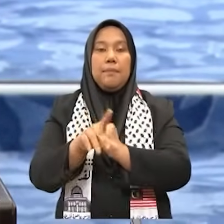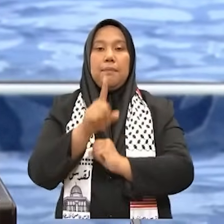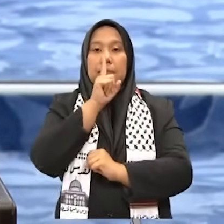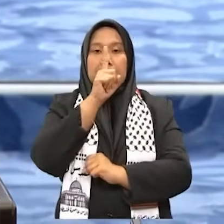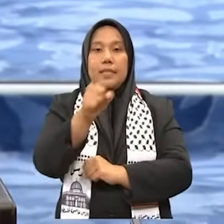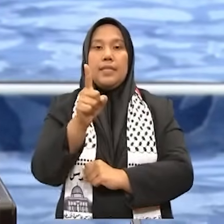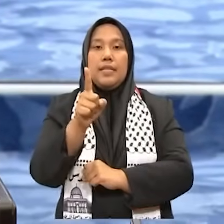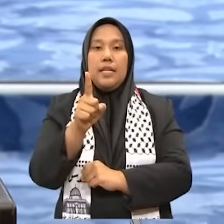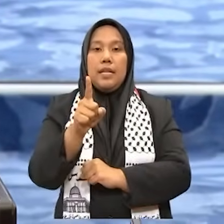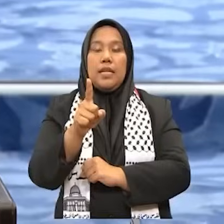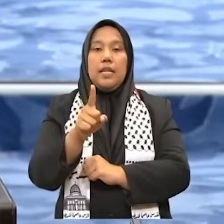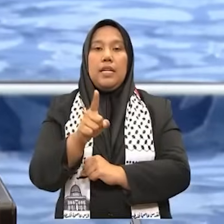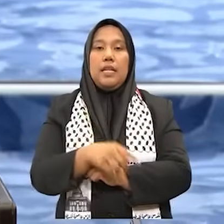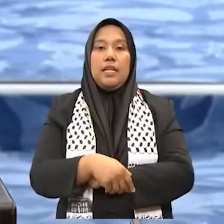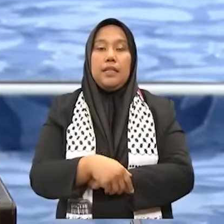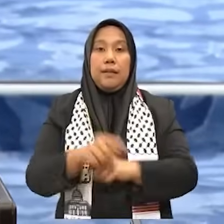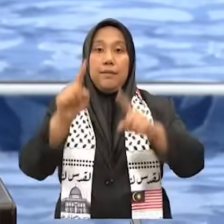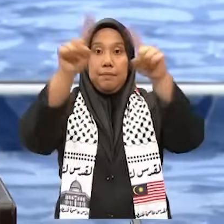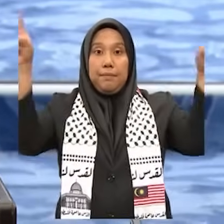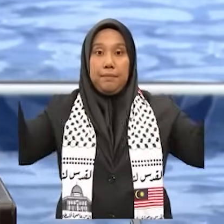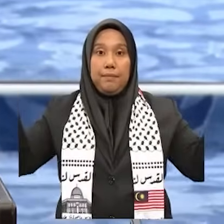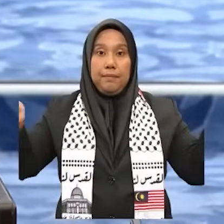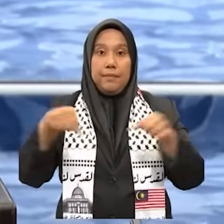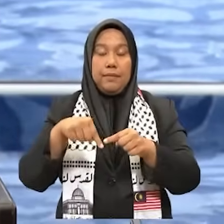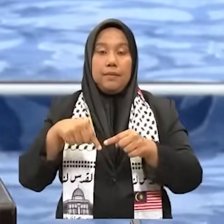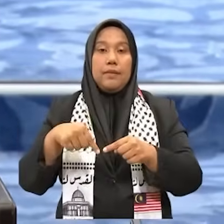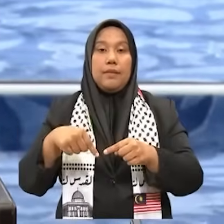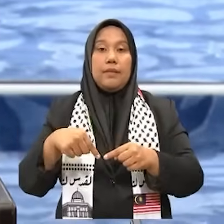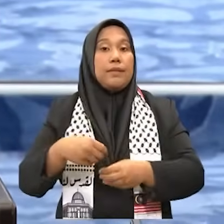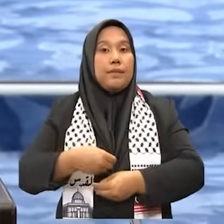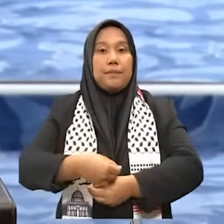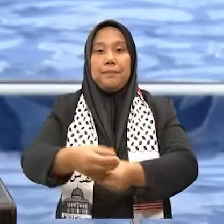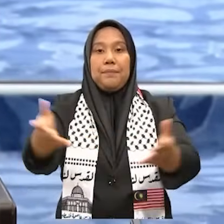memastikan billboard dan sebagainya diedarkan untuk